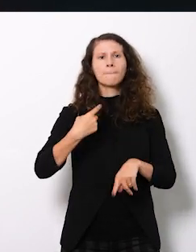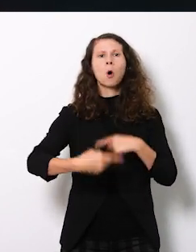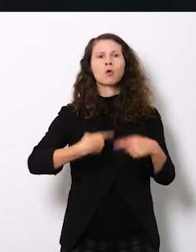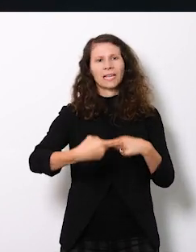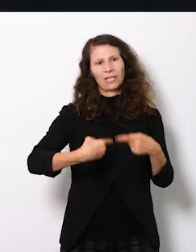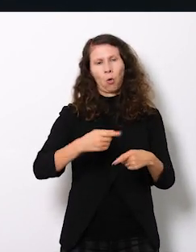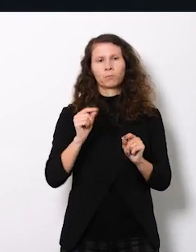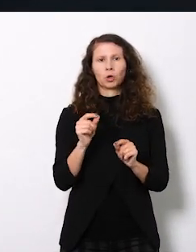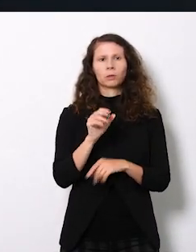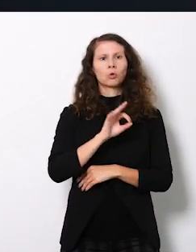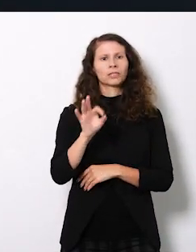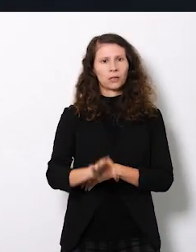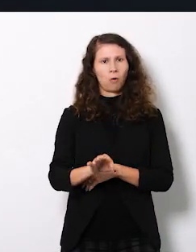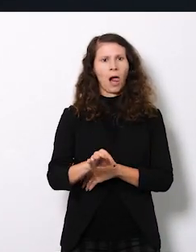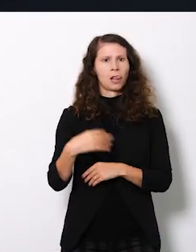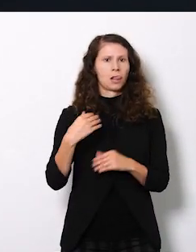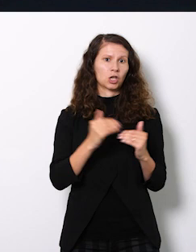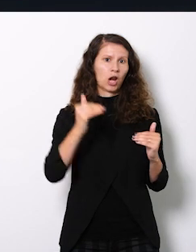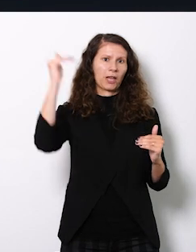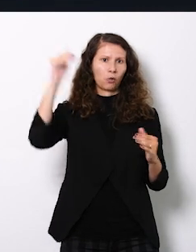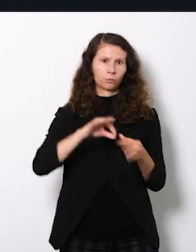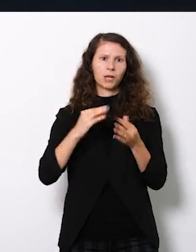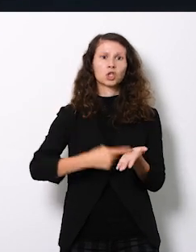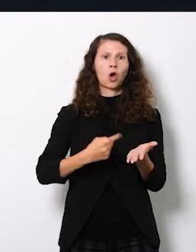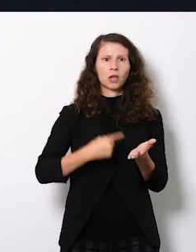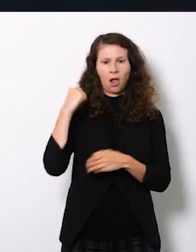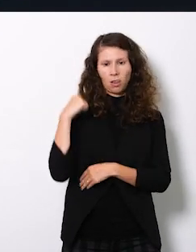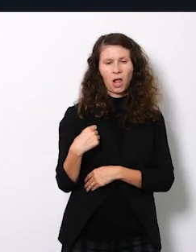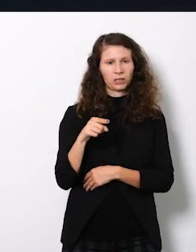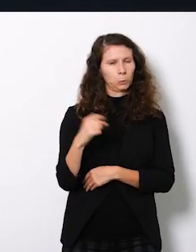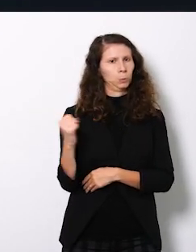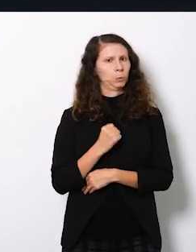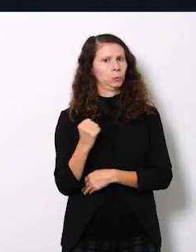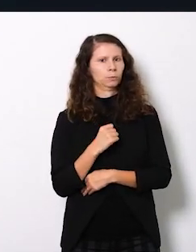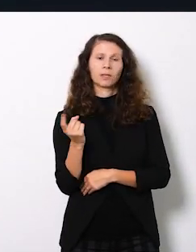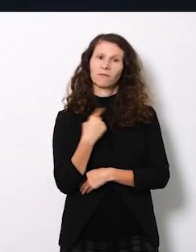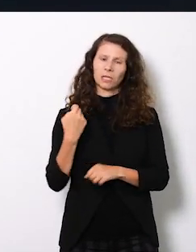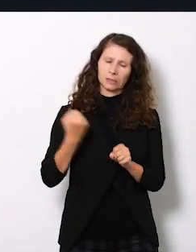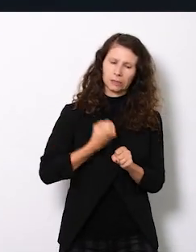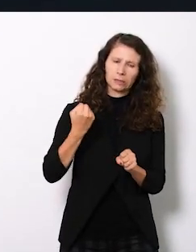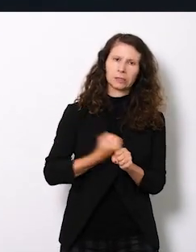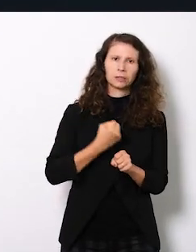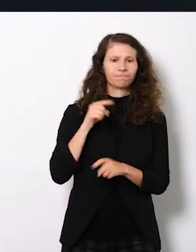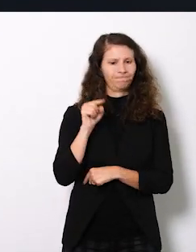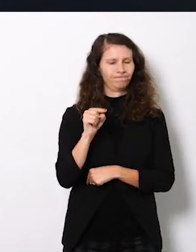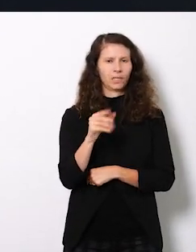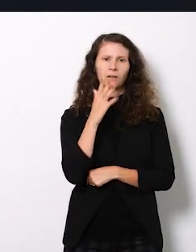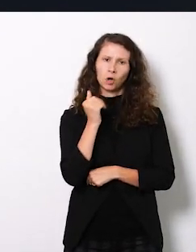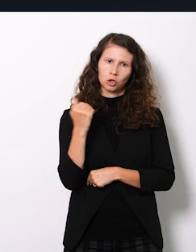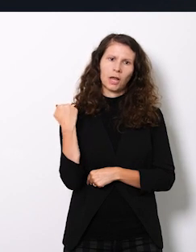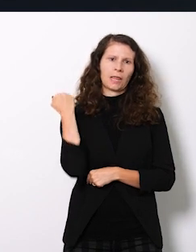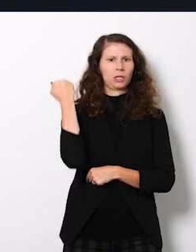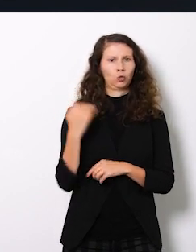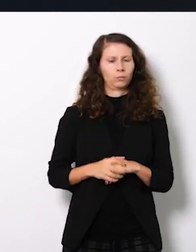Steuerprogression, also eine prozentuale Steigerung der Steuerlast. Und wir machen uns dafür stark, insbesondere dort vorne zu